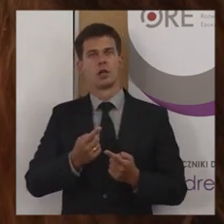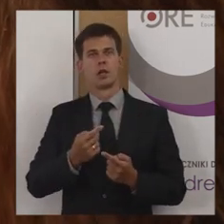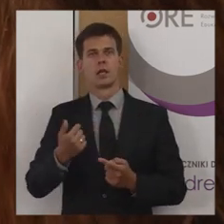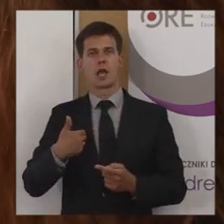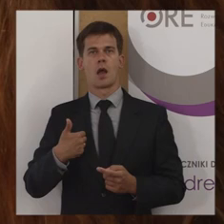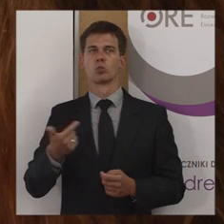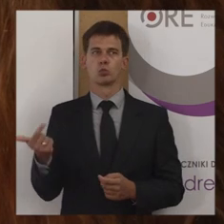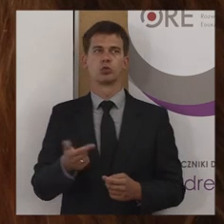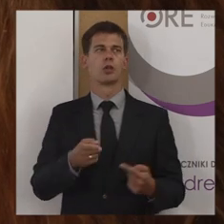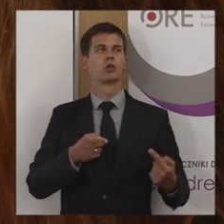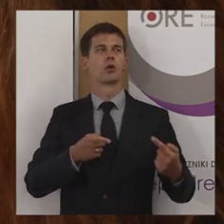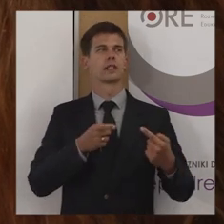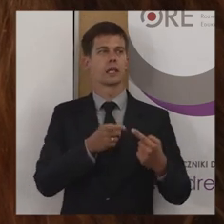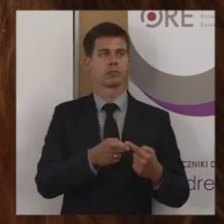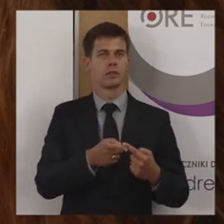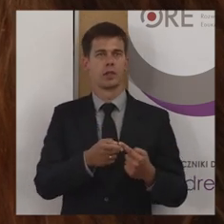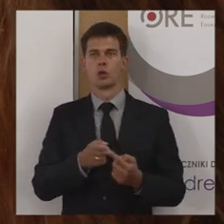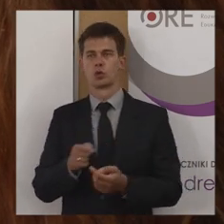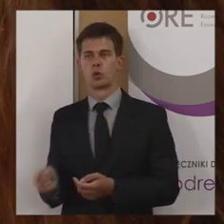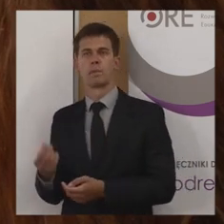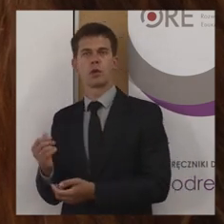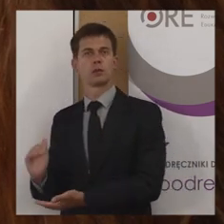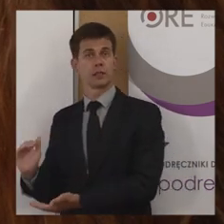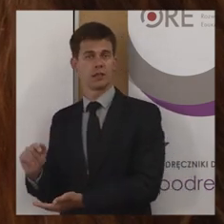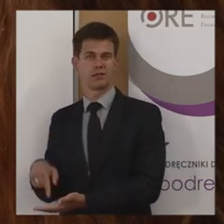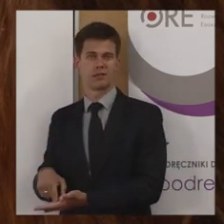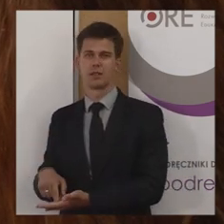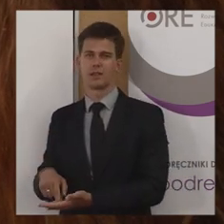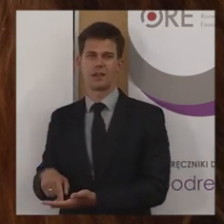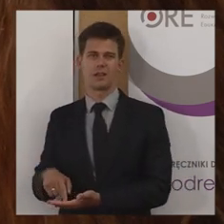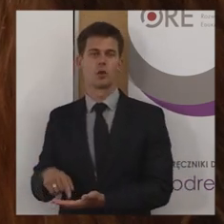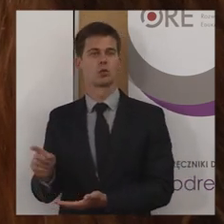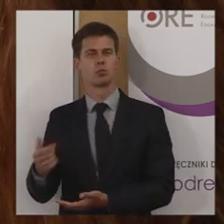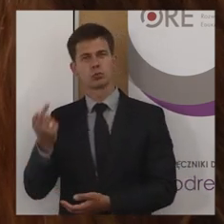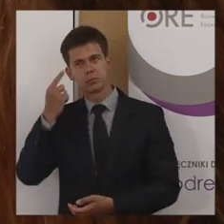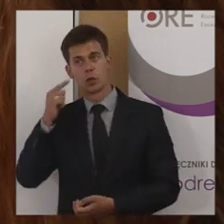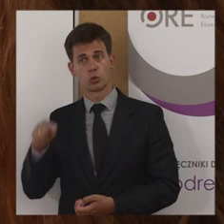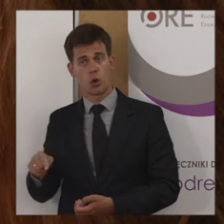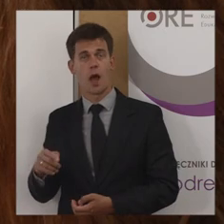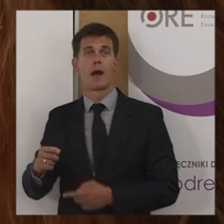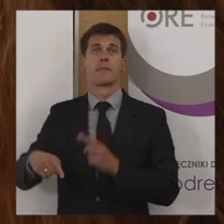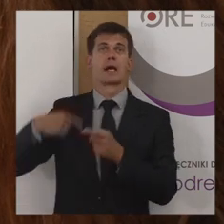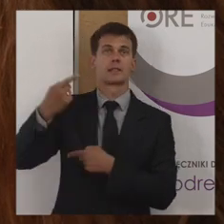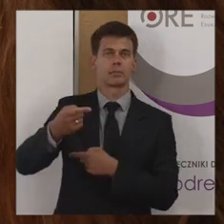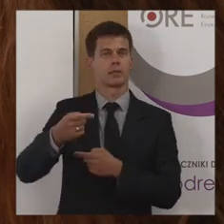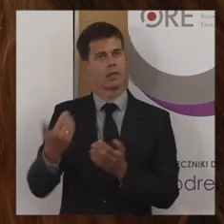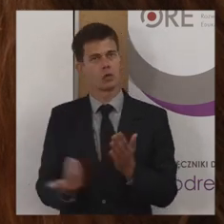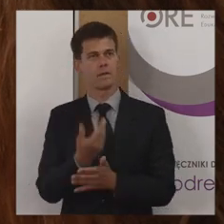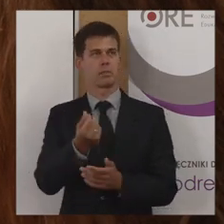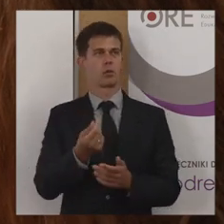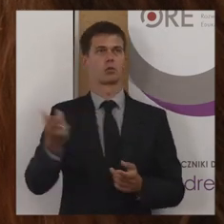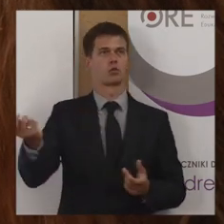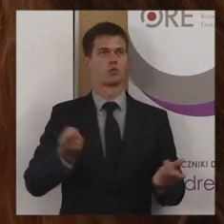zapewnienie dostępności jest kosztem dodatkowym, to tej dostępności nigdy nie będzie. To jest warunek podstawowy